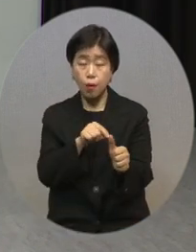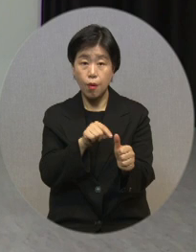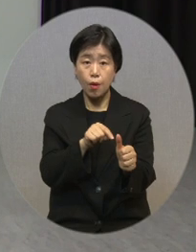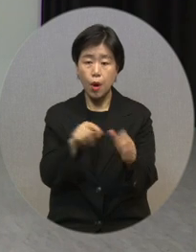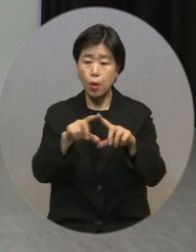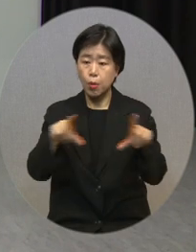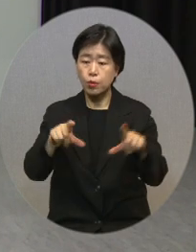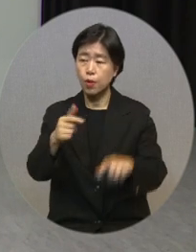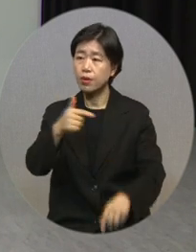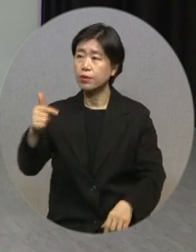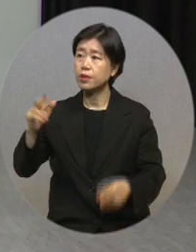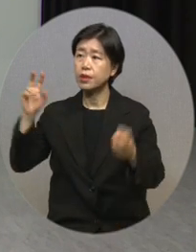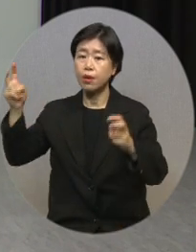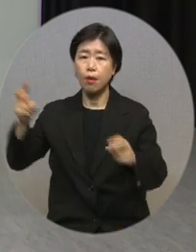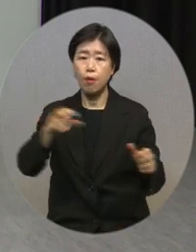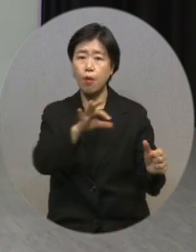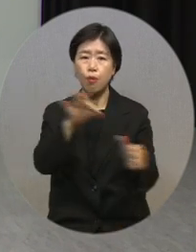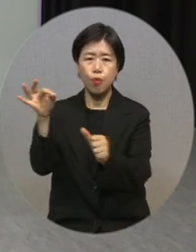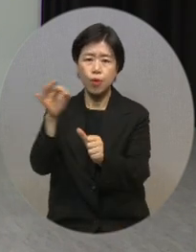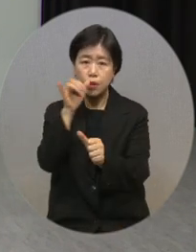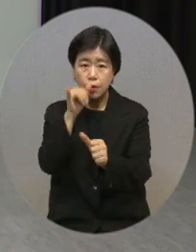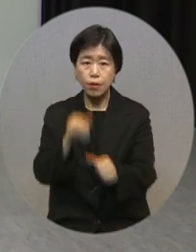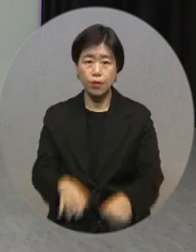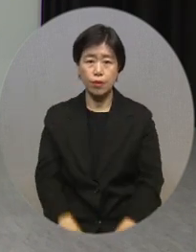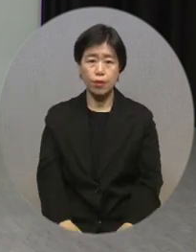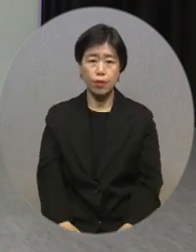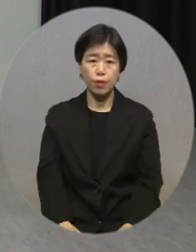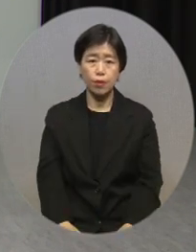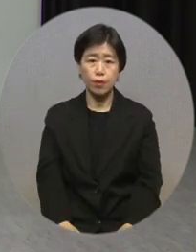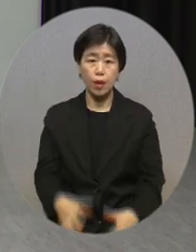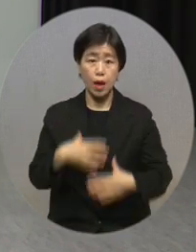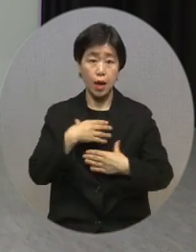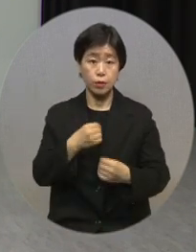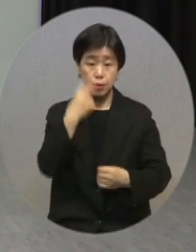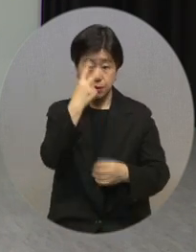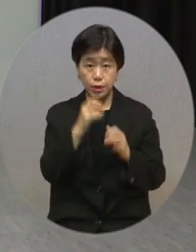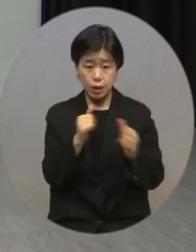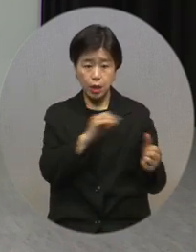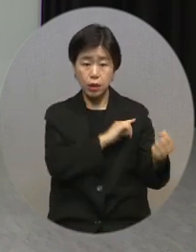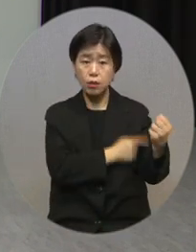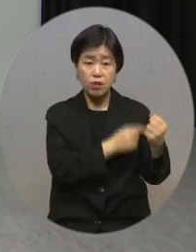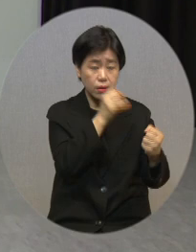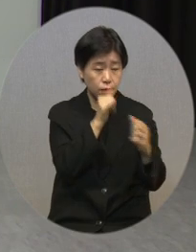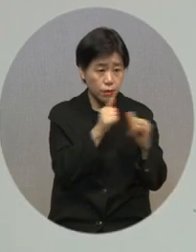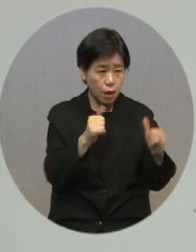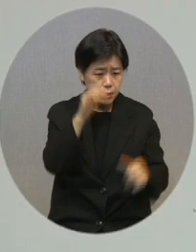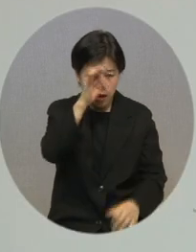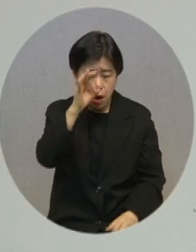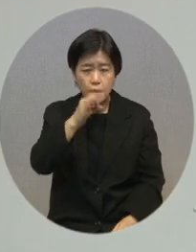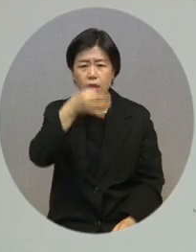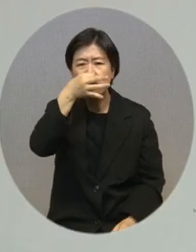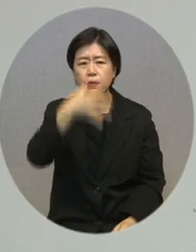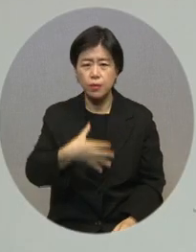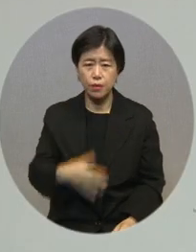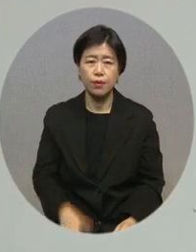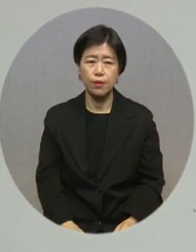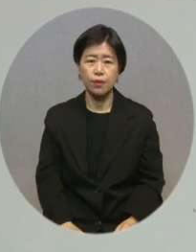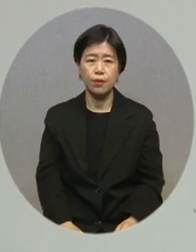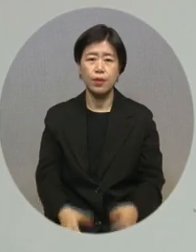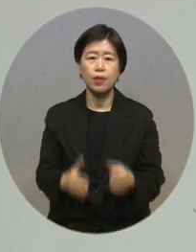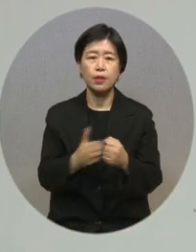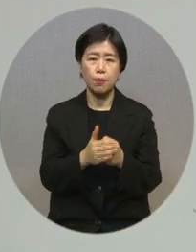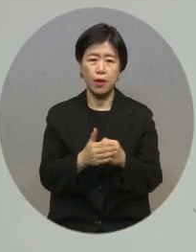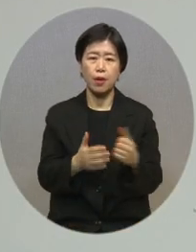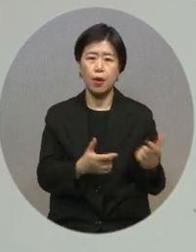가갖고 네. 중소 그 사업장에서 자격 있는 분들이 네, 네. 네. 안전관리자 구하기 어렵습니다. 없죠. 그래서 공동 안전관리자라고